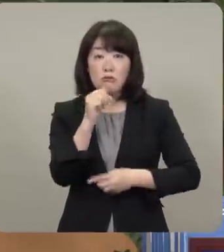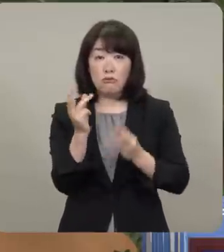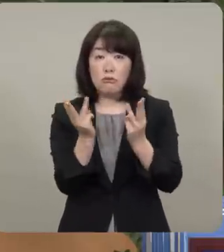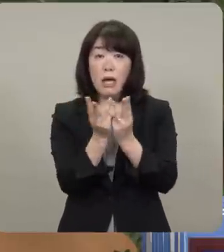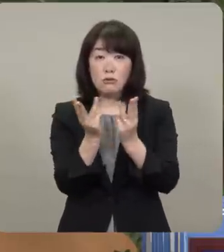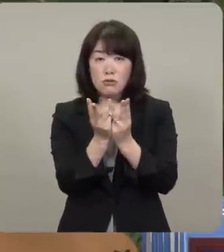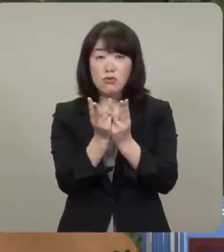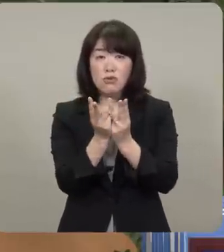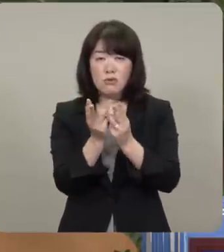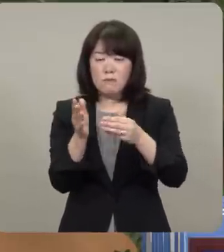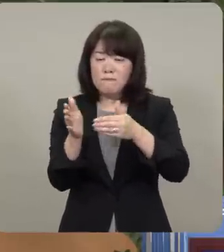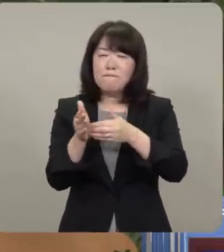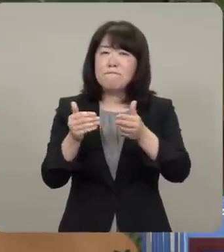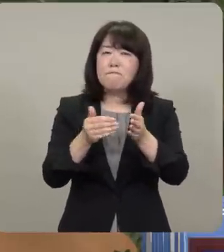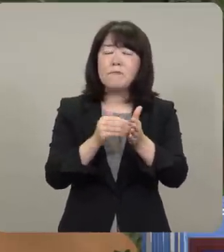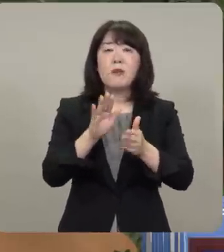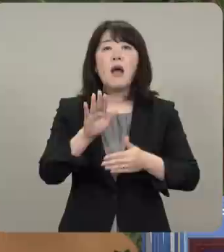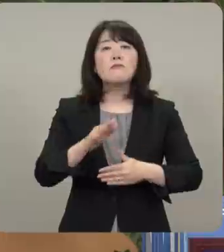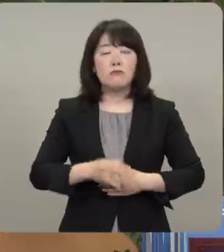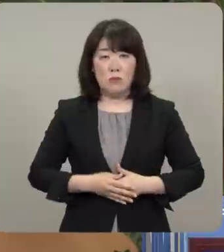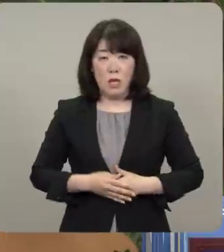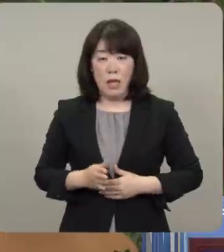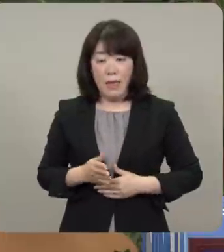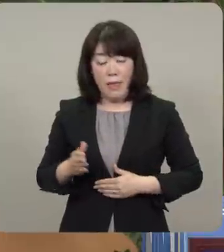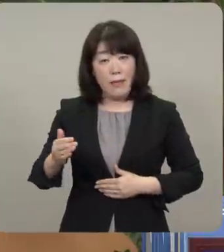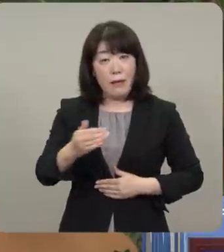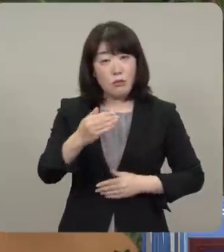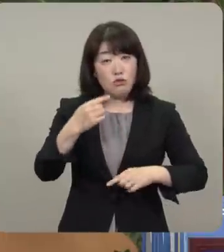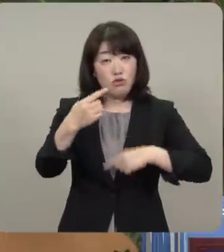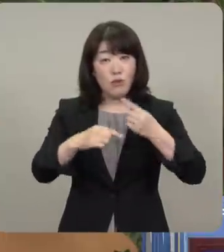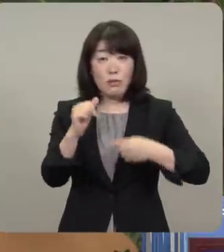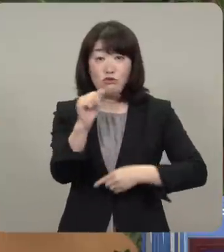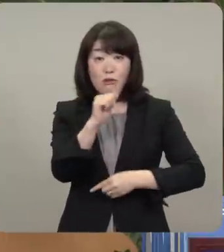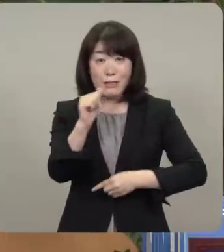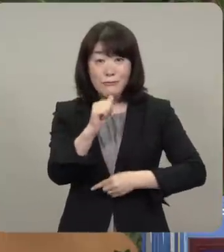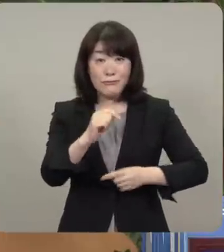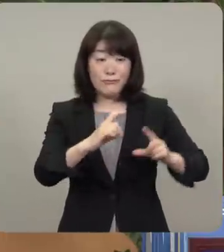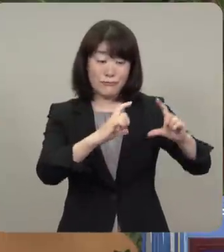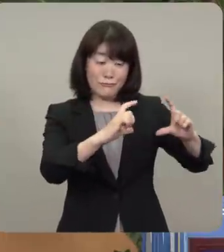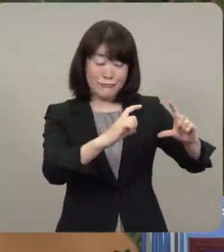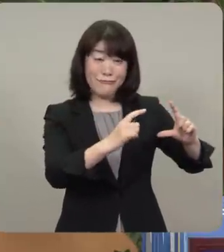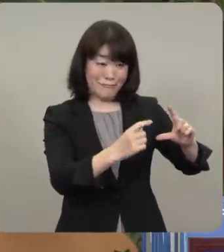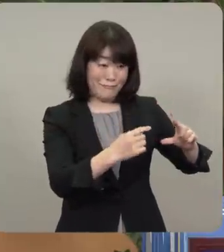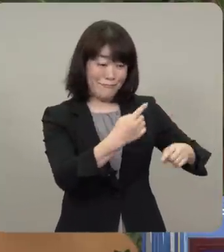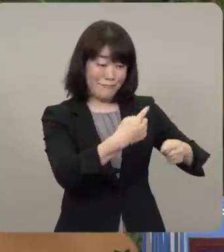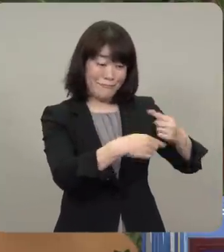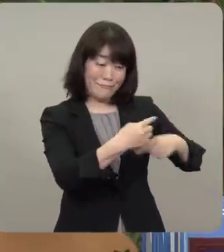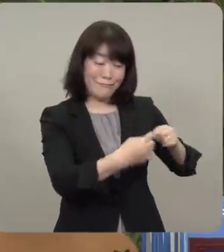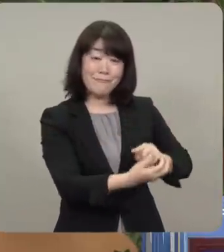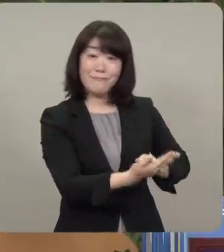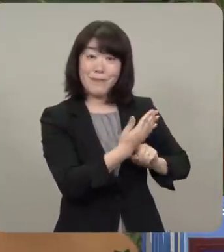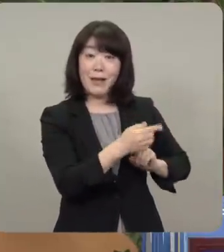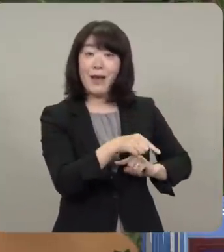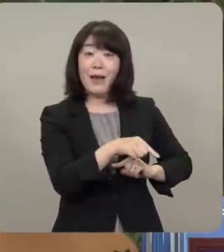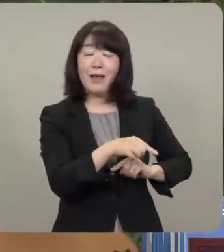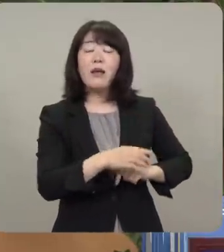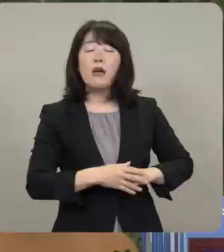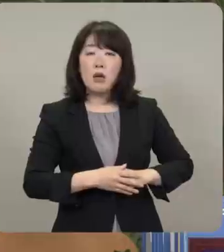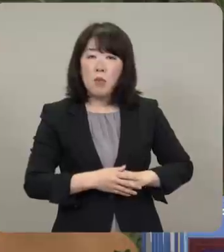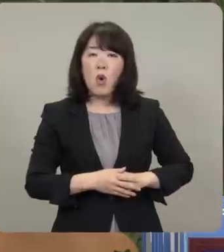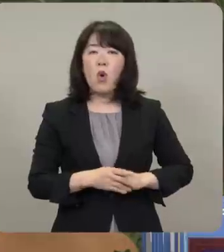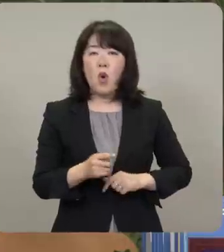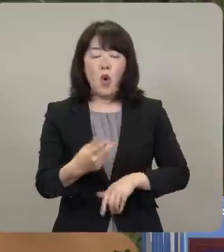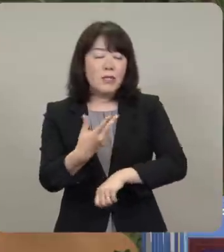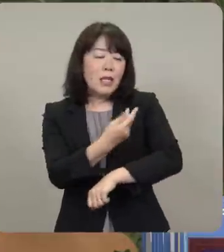限られていますので遠隔 sure サービスを実用化している自治体ではこれを摂取会場で